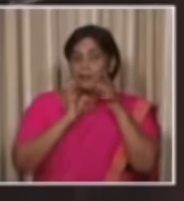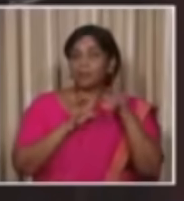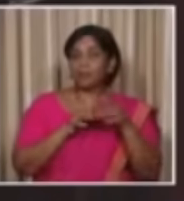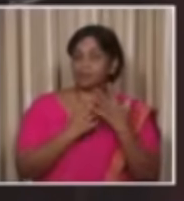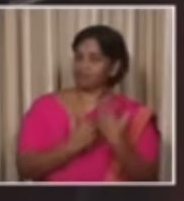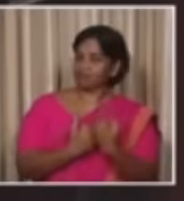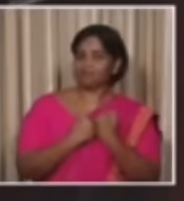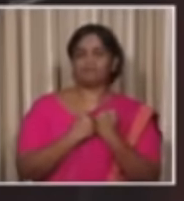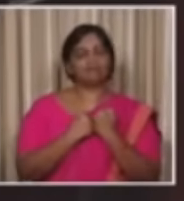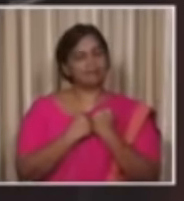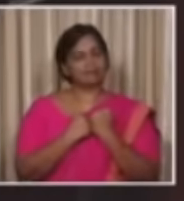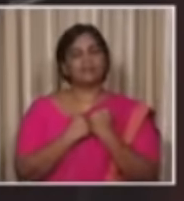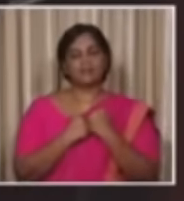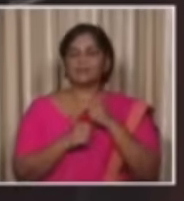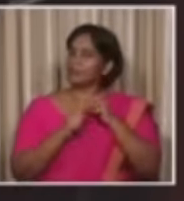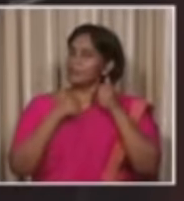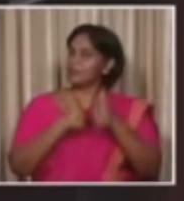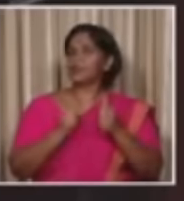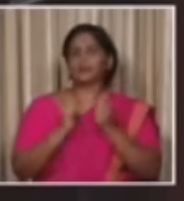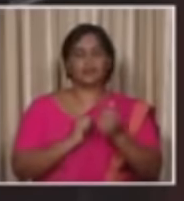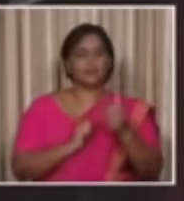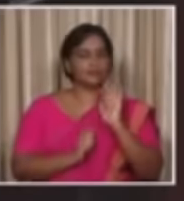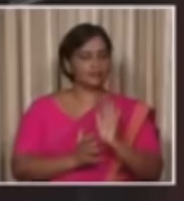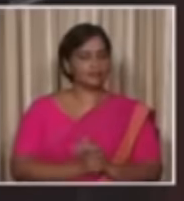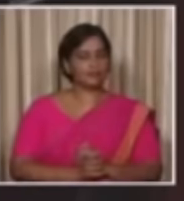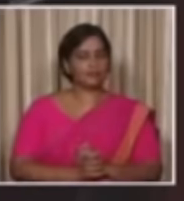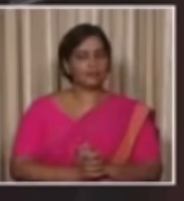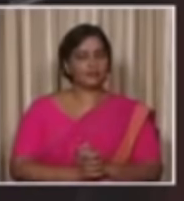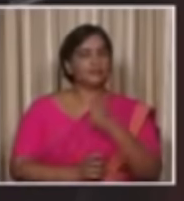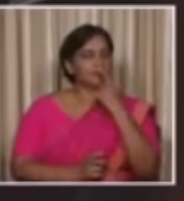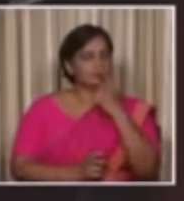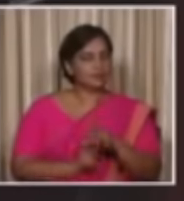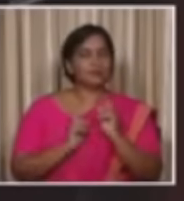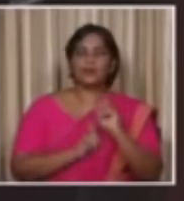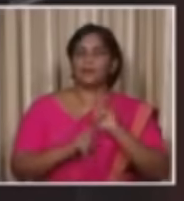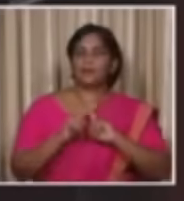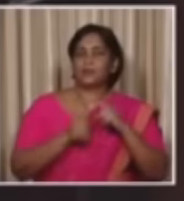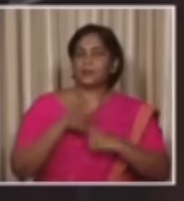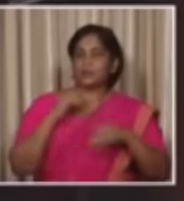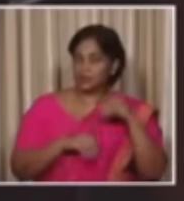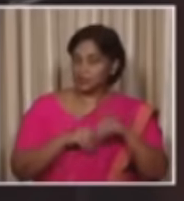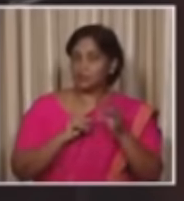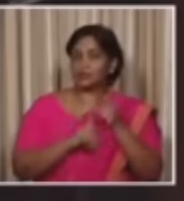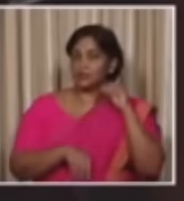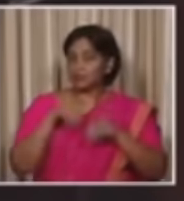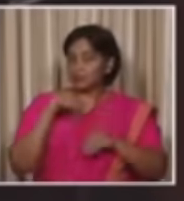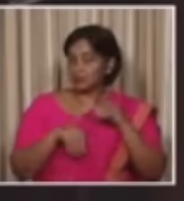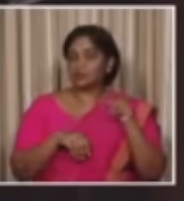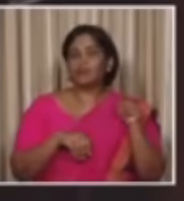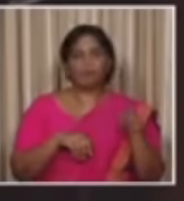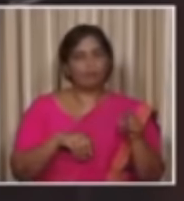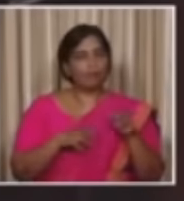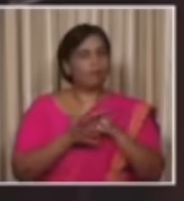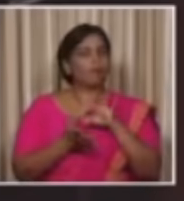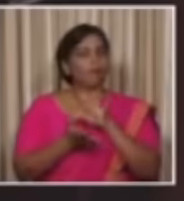අතර ගත්තොත් ඒක හරියාකාරව කරනවා කියලා. ඉතින් ඒ නිසා පාර්ලිමේන්තු මැතිවරණයද ජනාධිපති මැතිවරණයද කියන එක